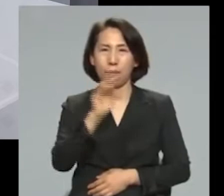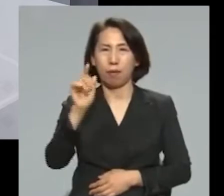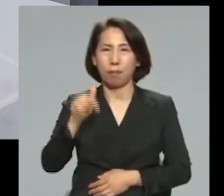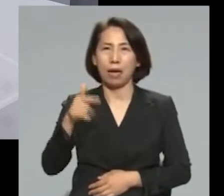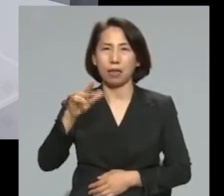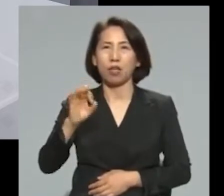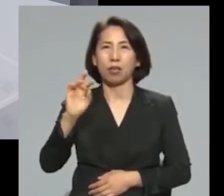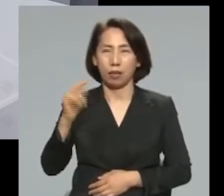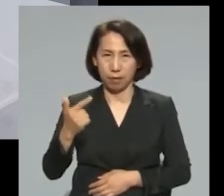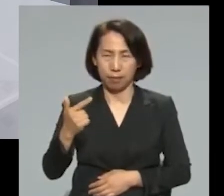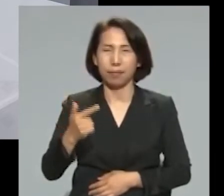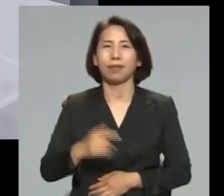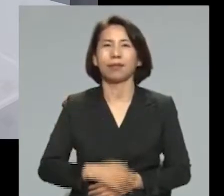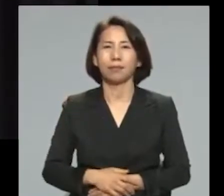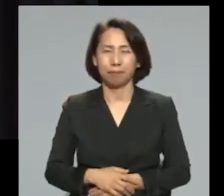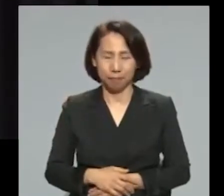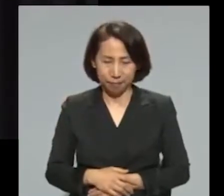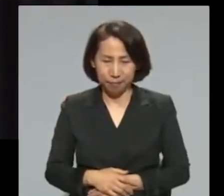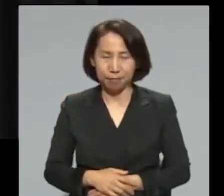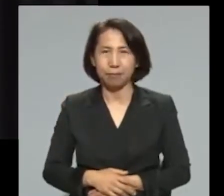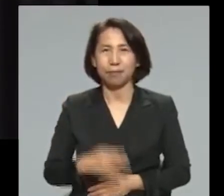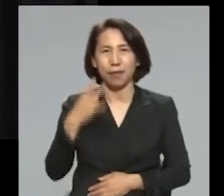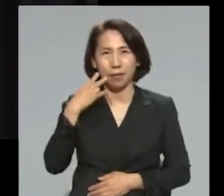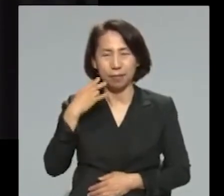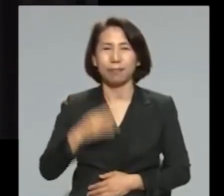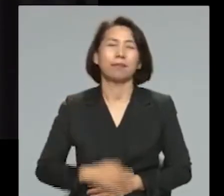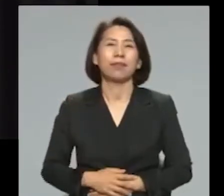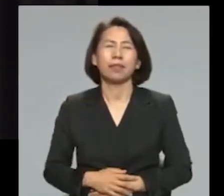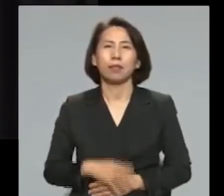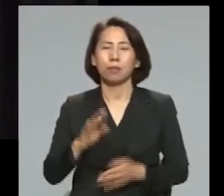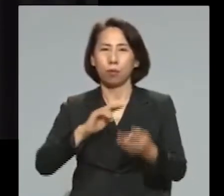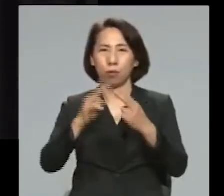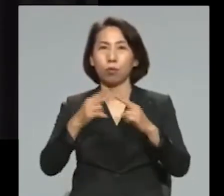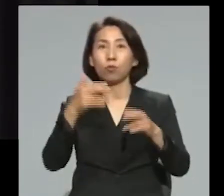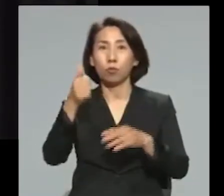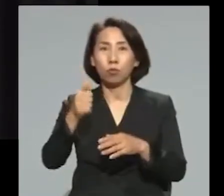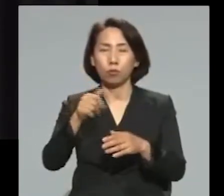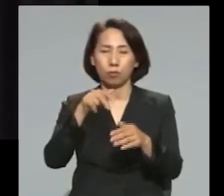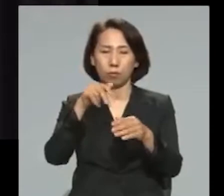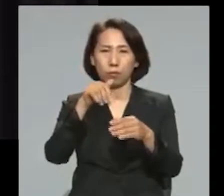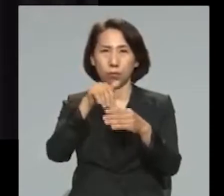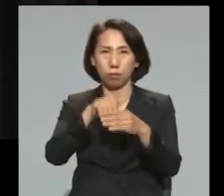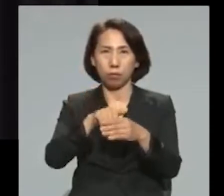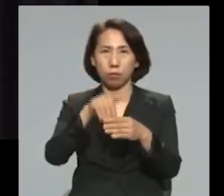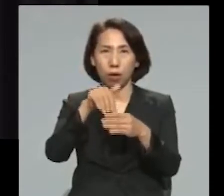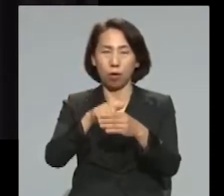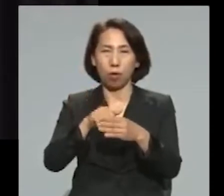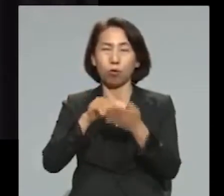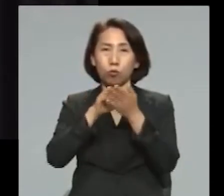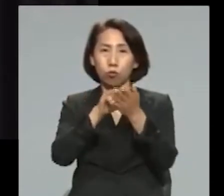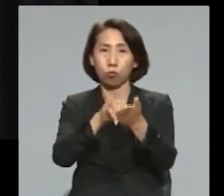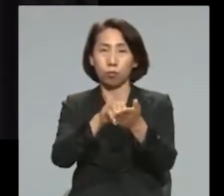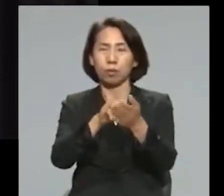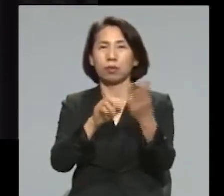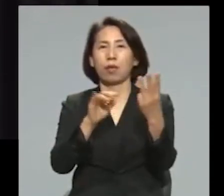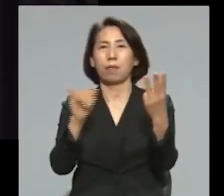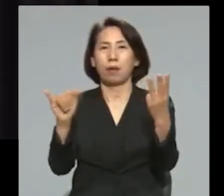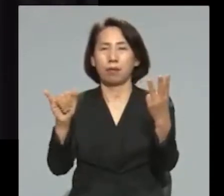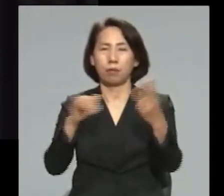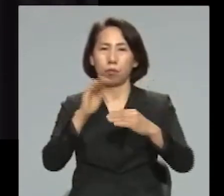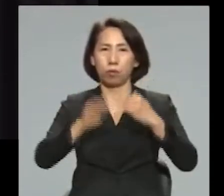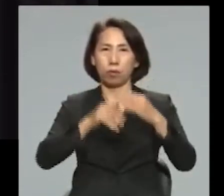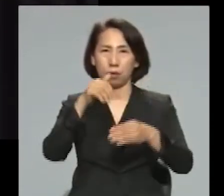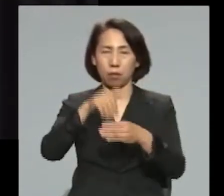박정현입니다. 네. 네, 고령군수 선거에 출마한 후보는 모두 3명인데요.